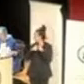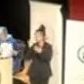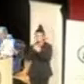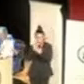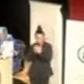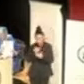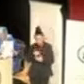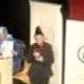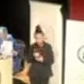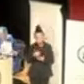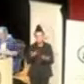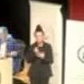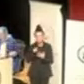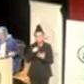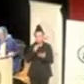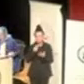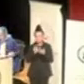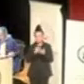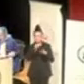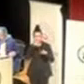ve otomasyonlar aslında size aktaracağım.